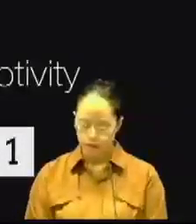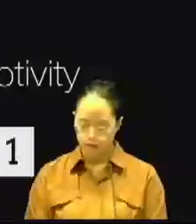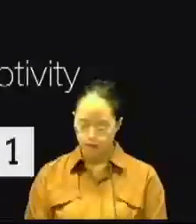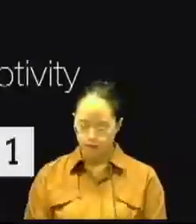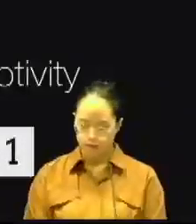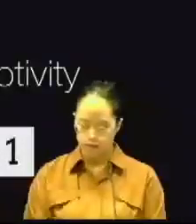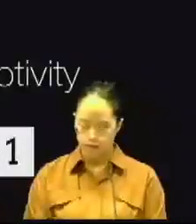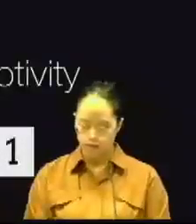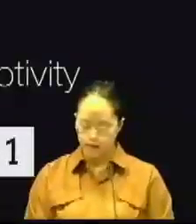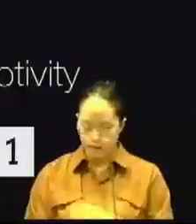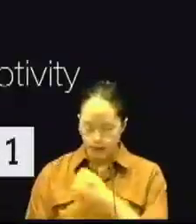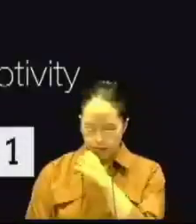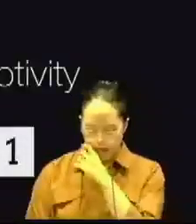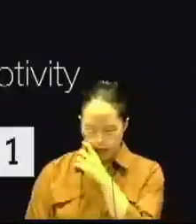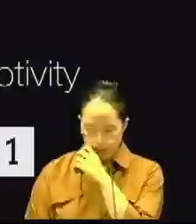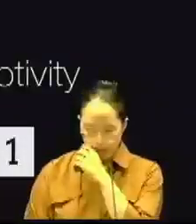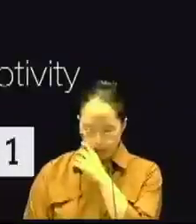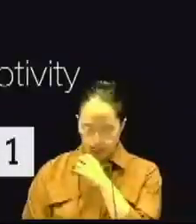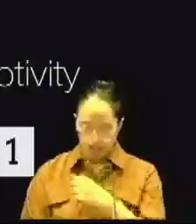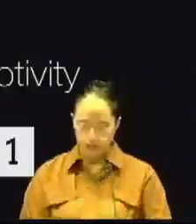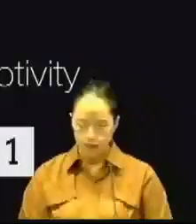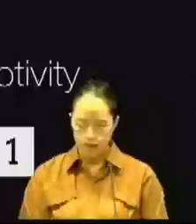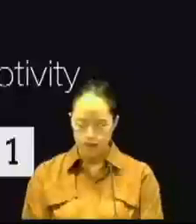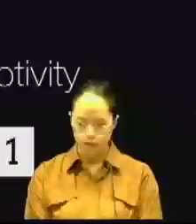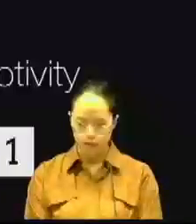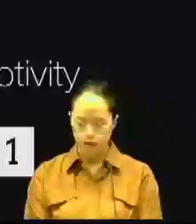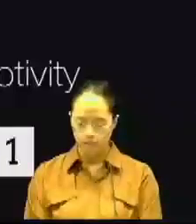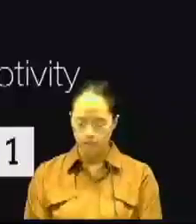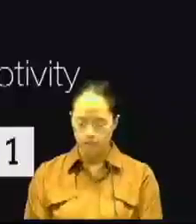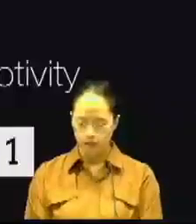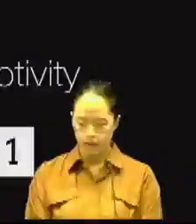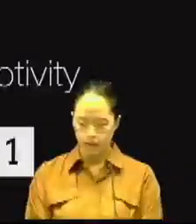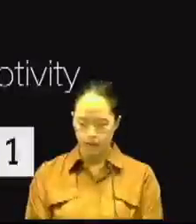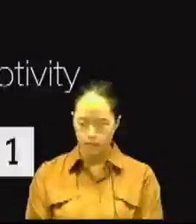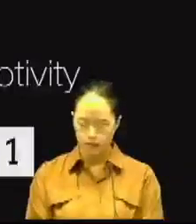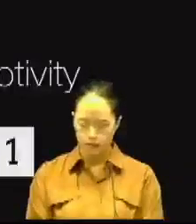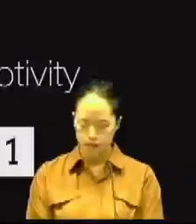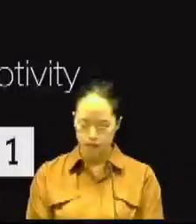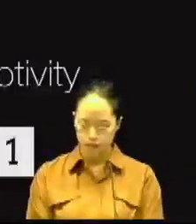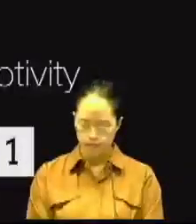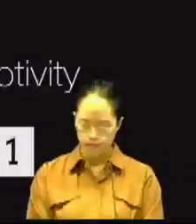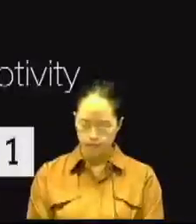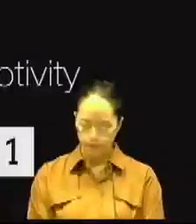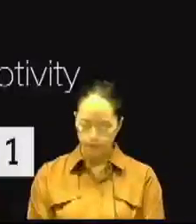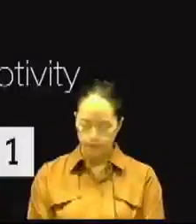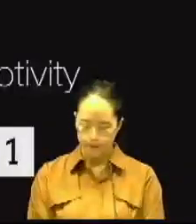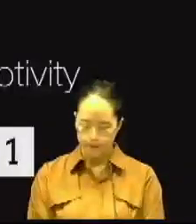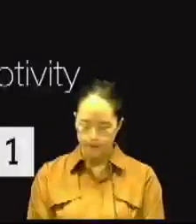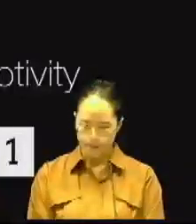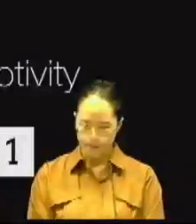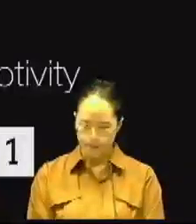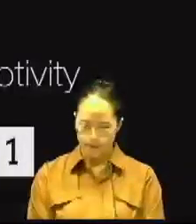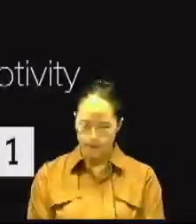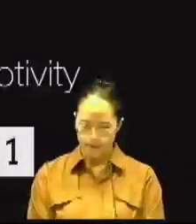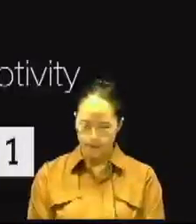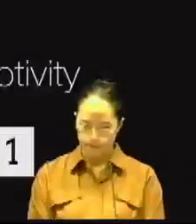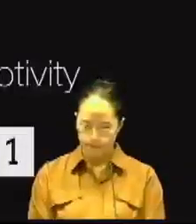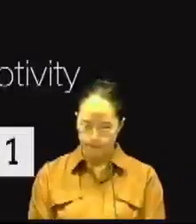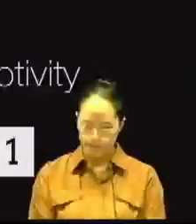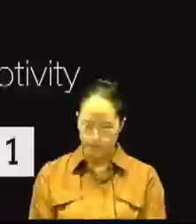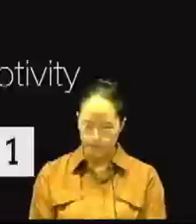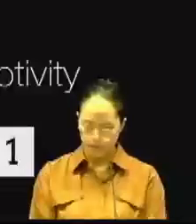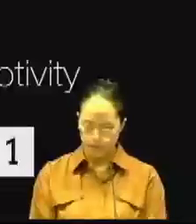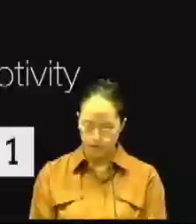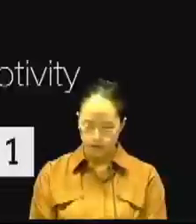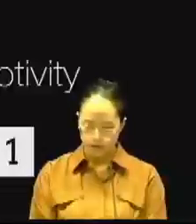边说呢，这个居鲁士把这个巴比伦被囚的犹太人调回本国，直接的确凿的证据。 repatriation